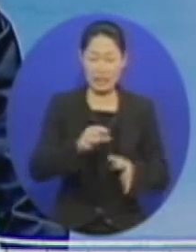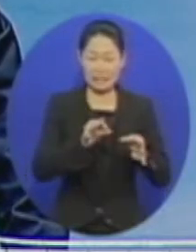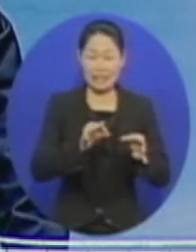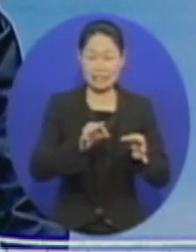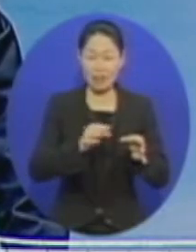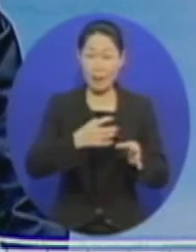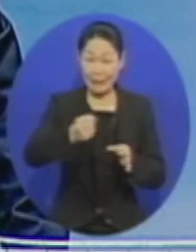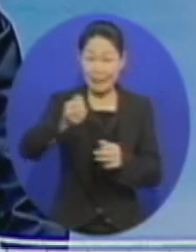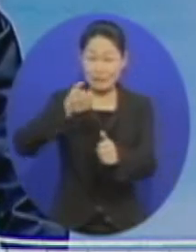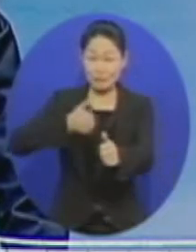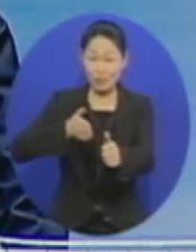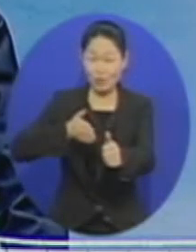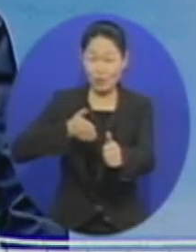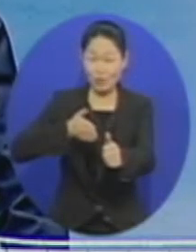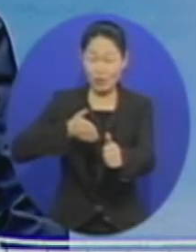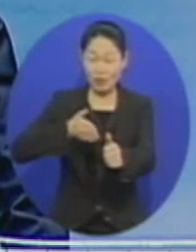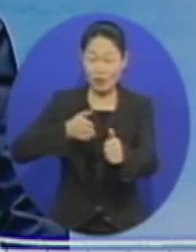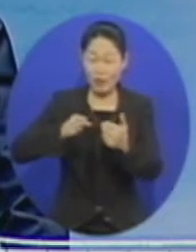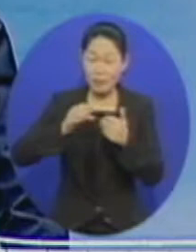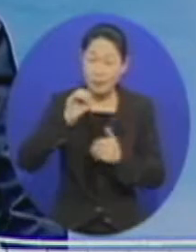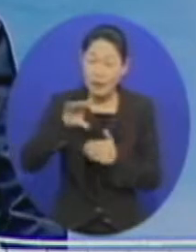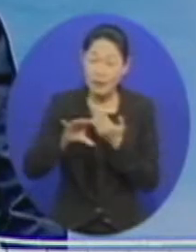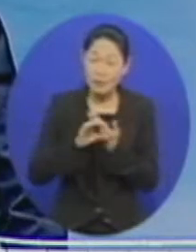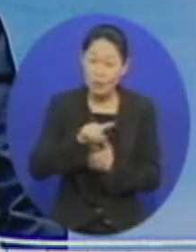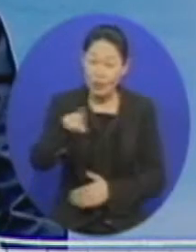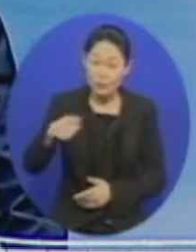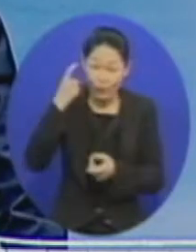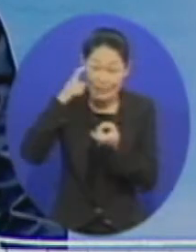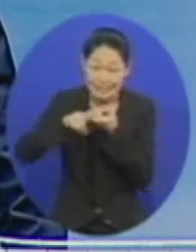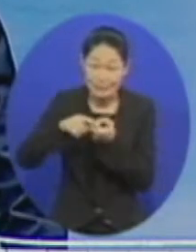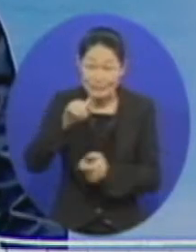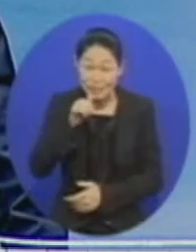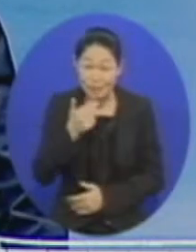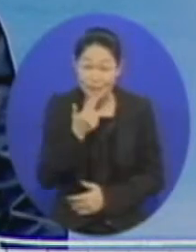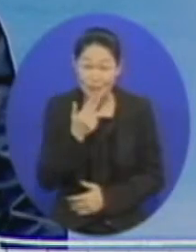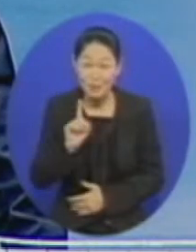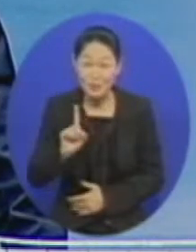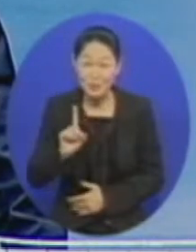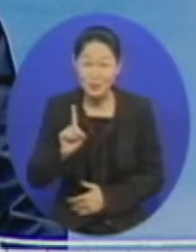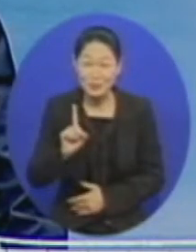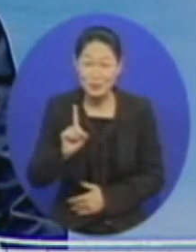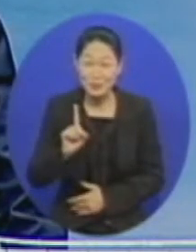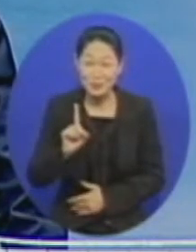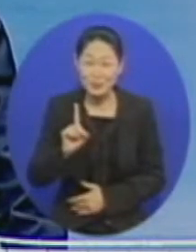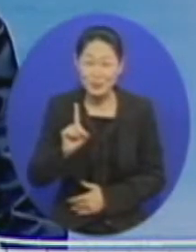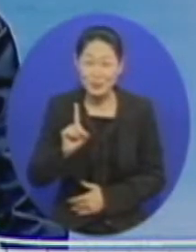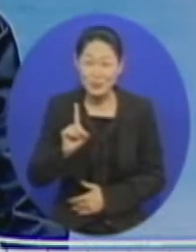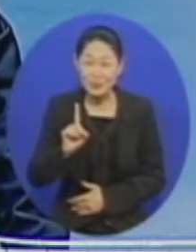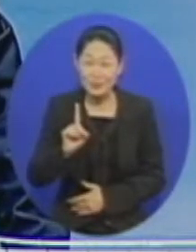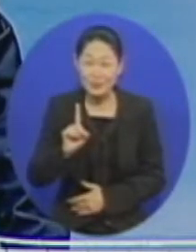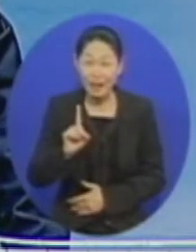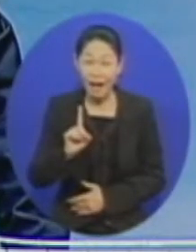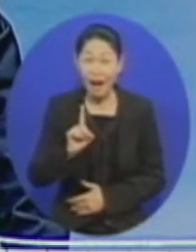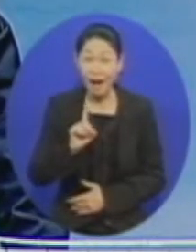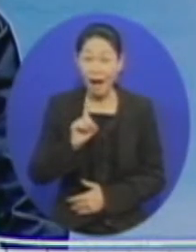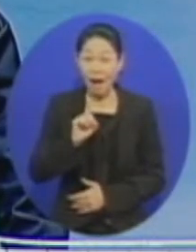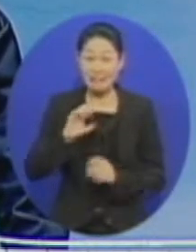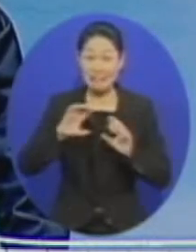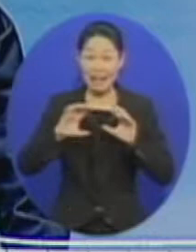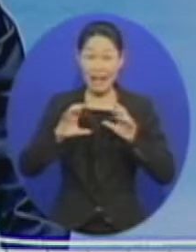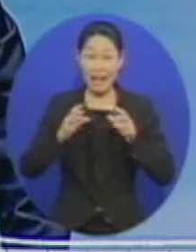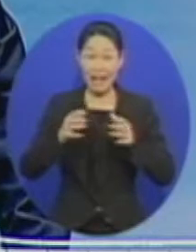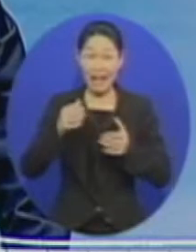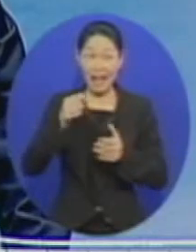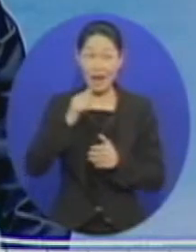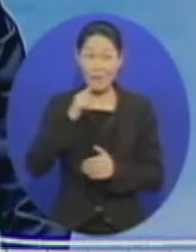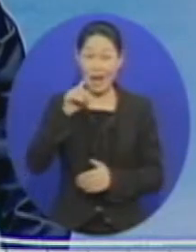가라 그러면 여러분 관심 가지 거야 안가 질까요 세상에 100만원